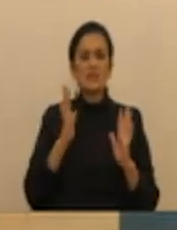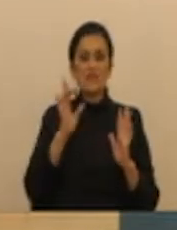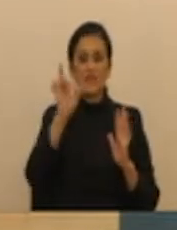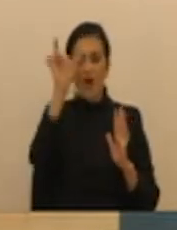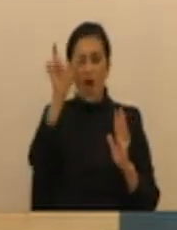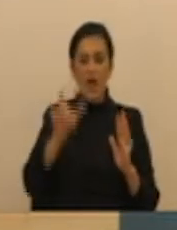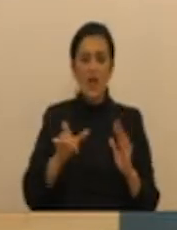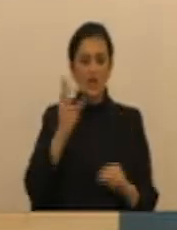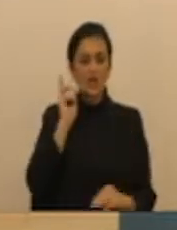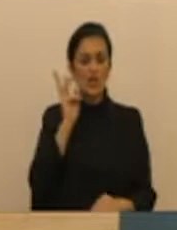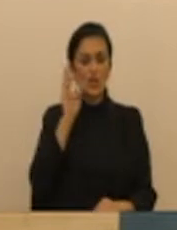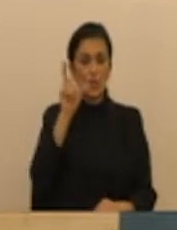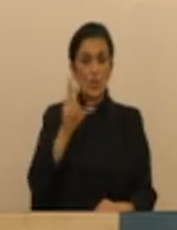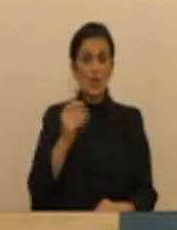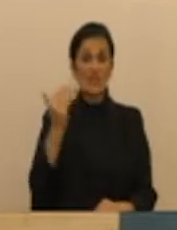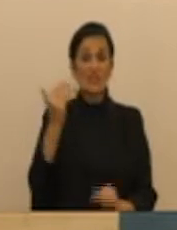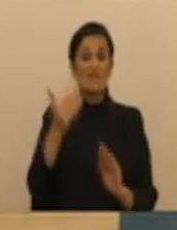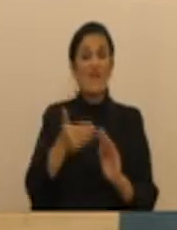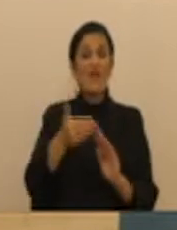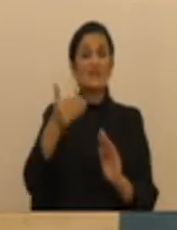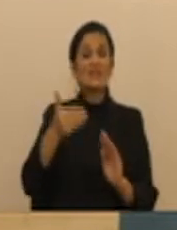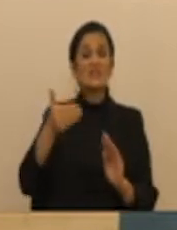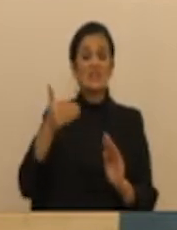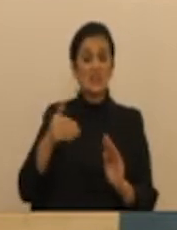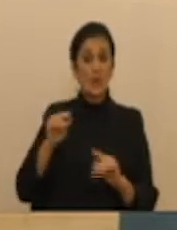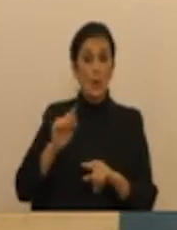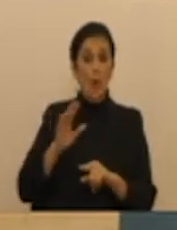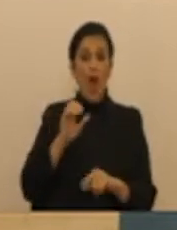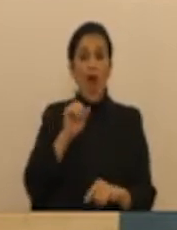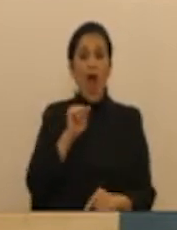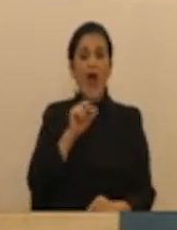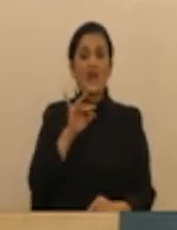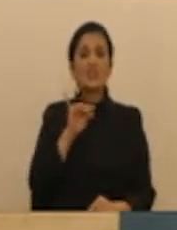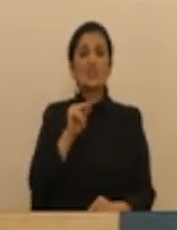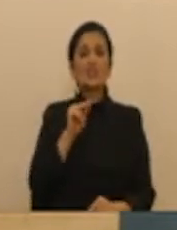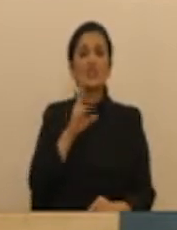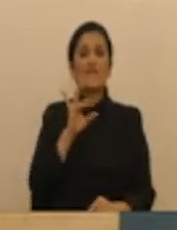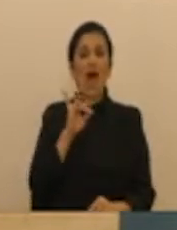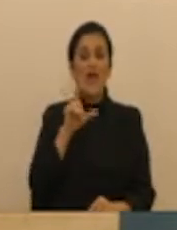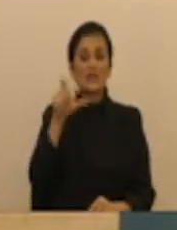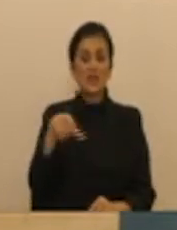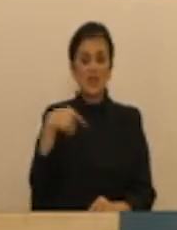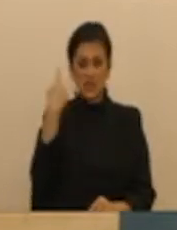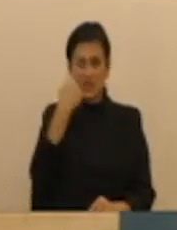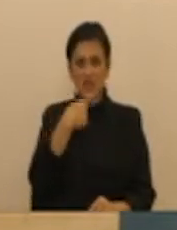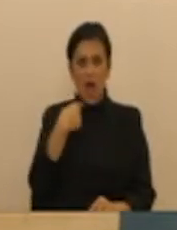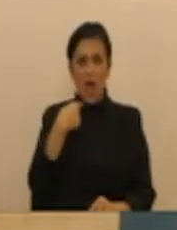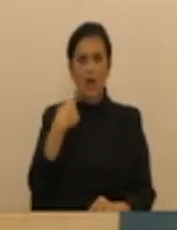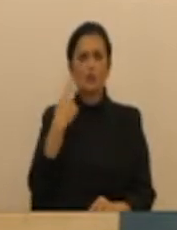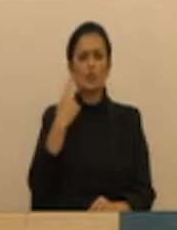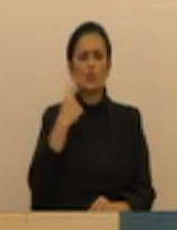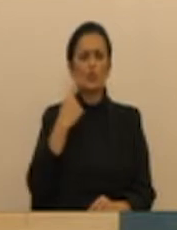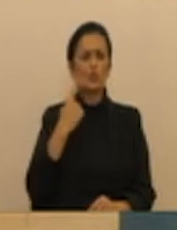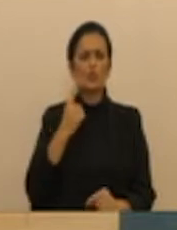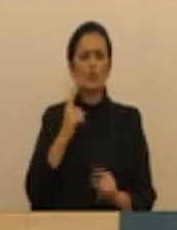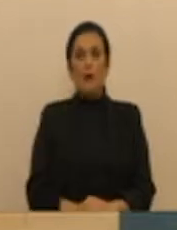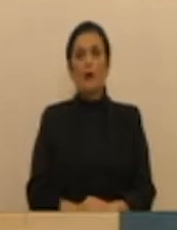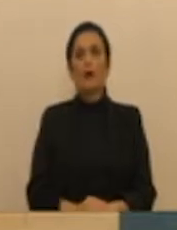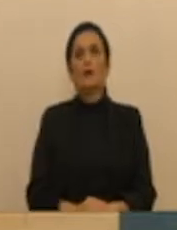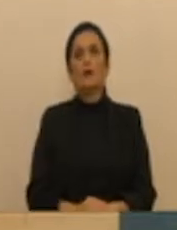რომელიც თქვენი წინამორბედები იყო ალექსანდრე ჩიკვაიძის სახით. უბრწყინვალესი